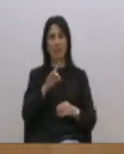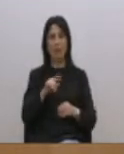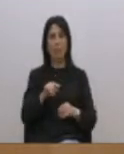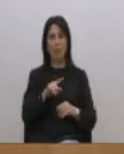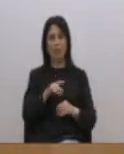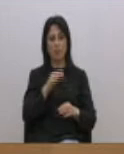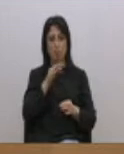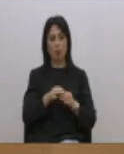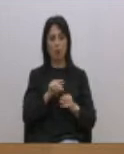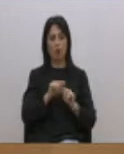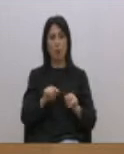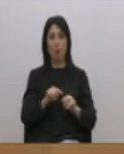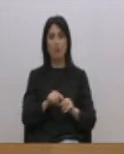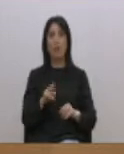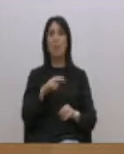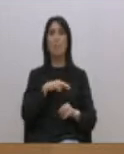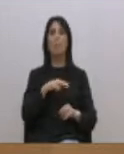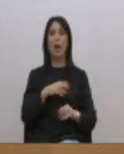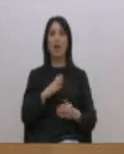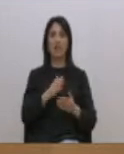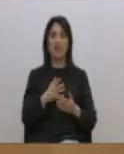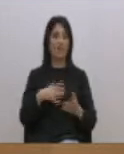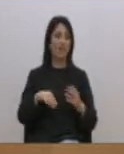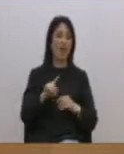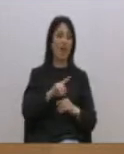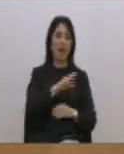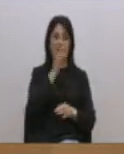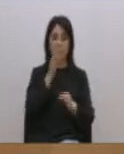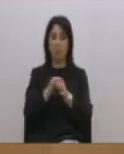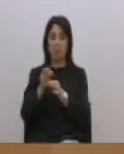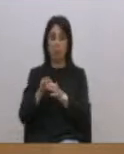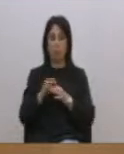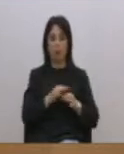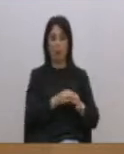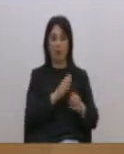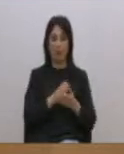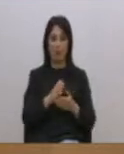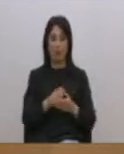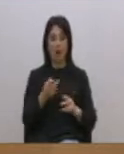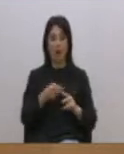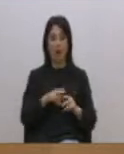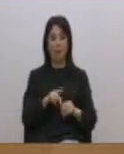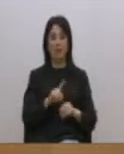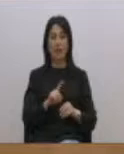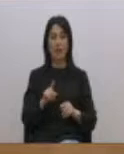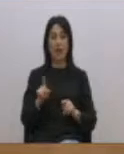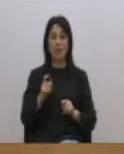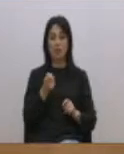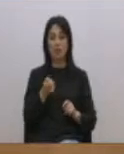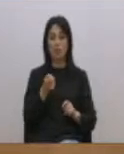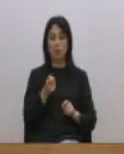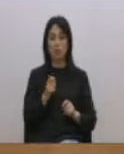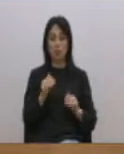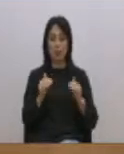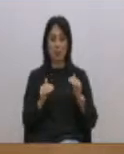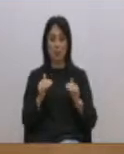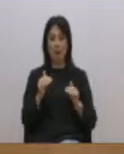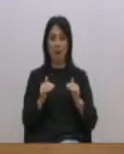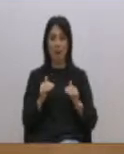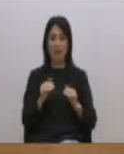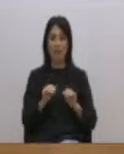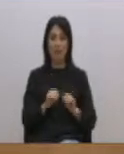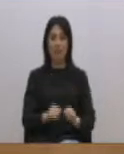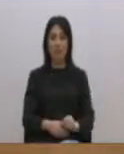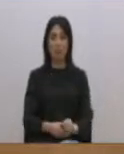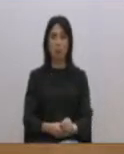pasul Hizgebel. Dacă arată unul parlamentului, îți vor tăia rața ze vor pasul Hizgebel. Da, amito, mai rada să arăt sotarul balansii copilului, odă